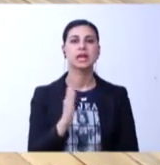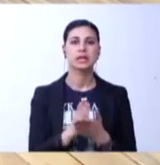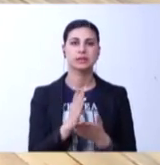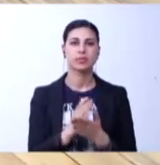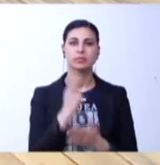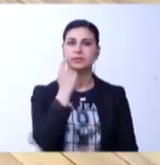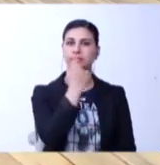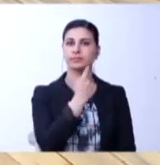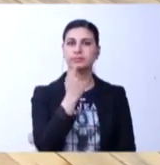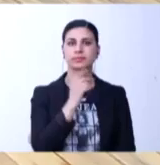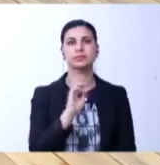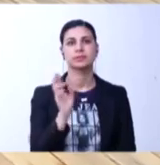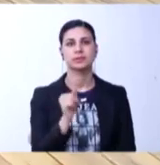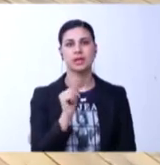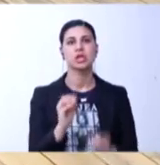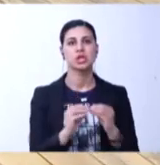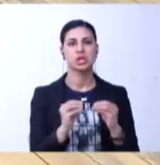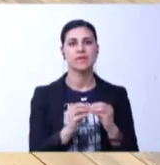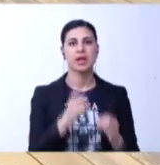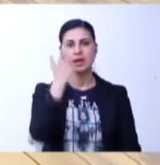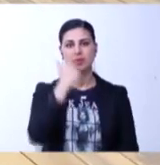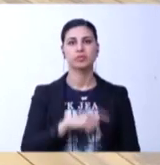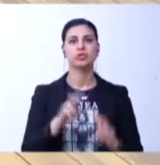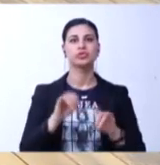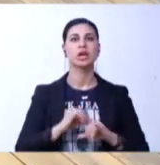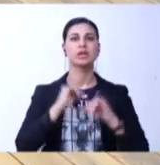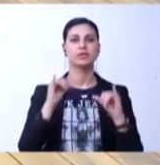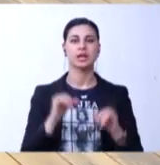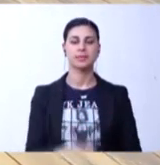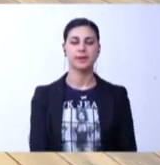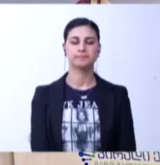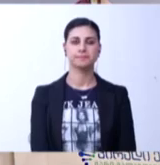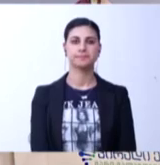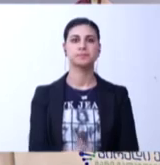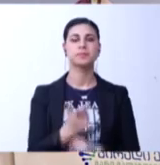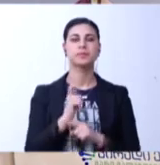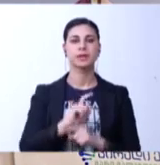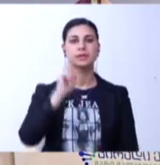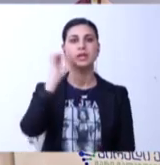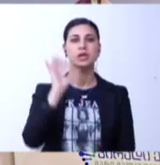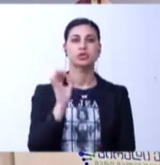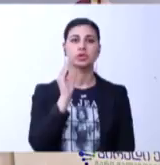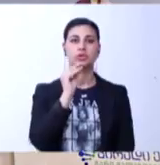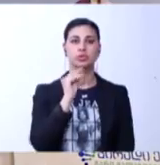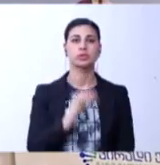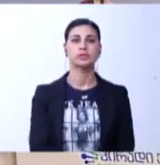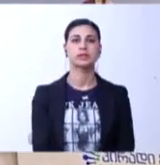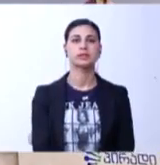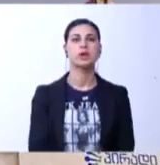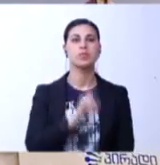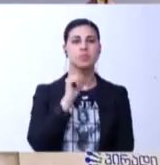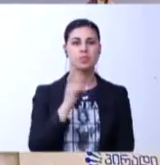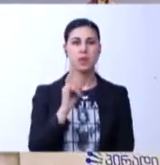არსებობს თანკბილვასა და იგივე ჩონჩხის განვითარებას შორის? ძალიან ხშირად, როდესაც